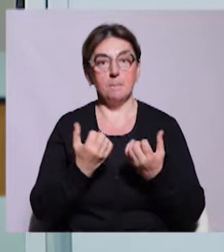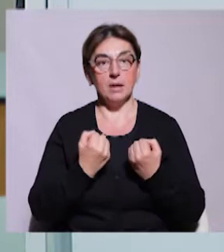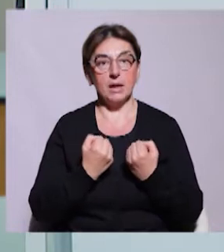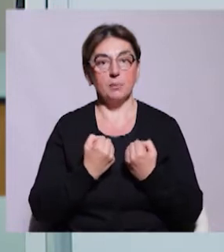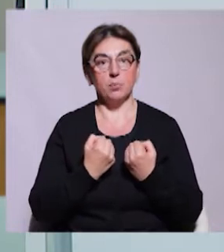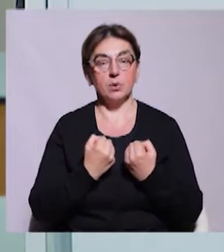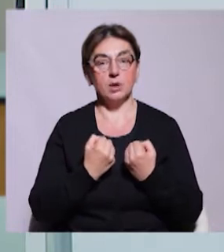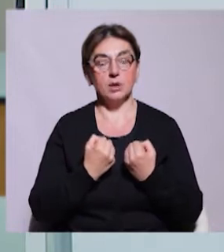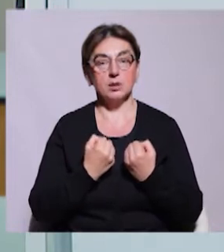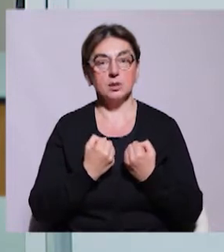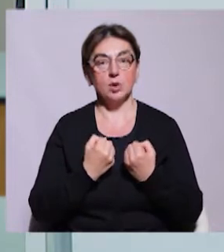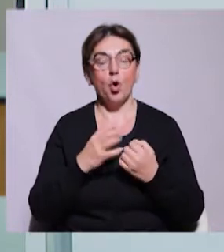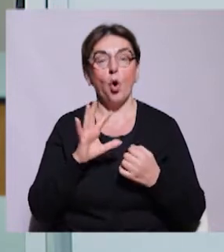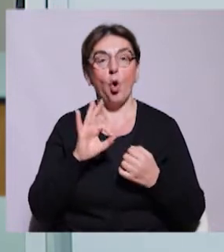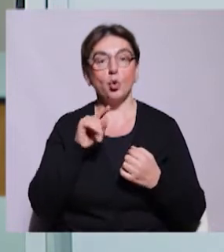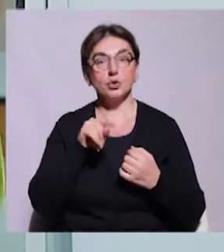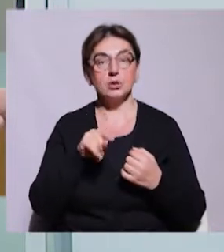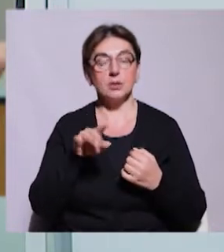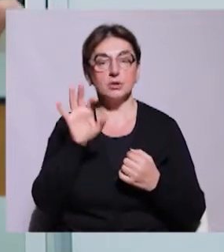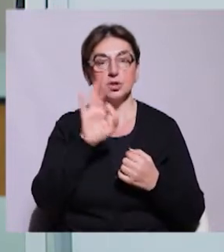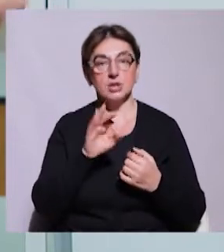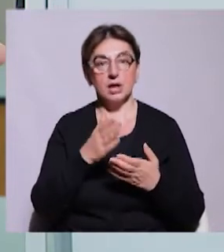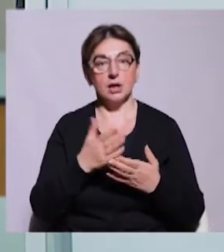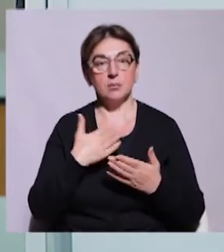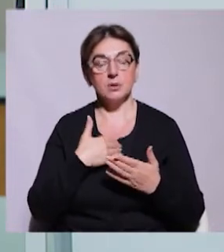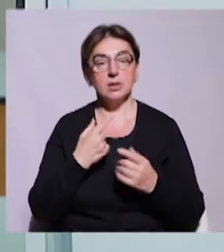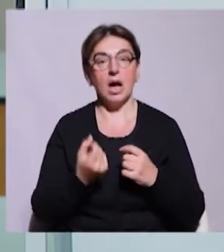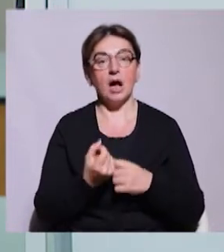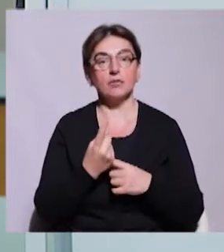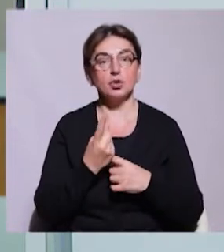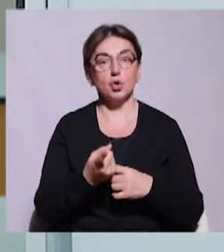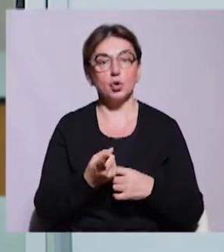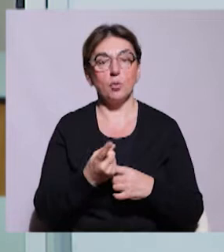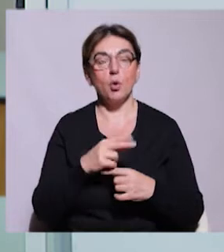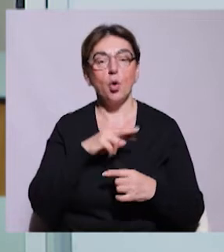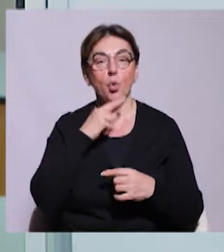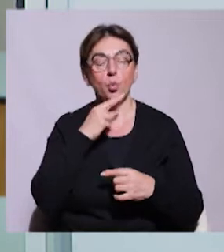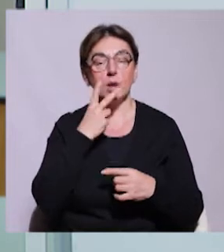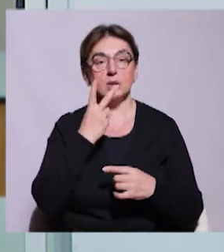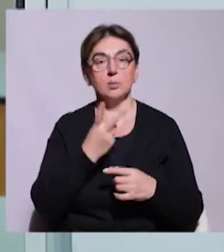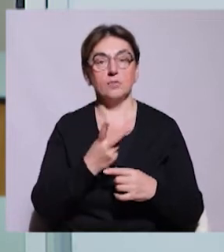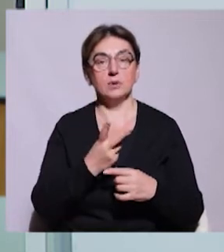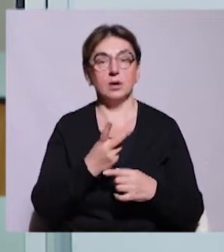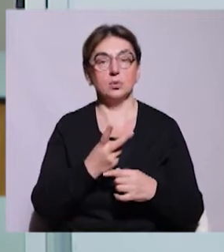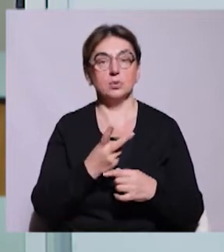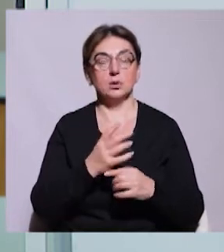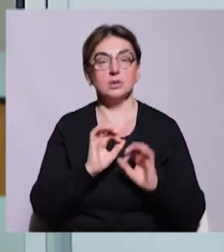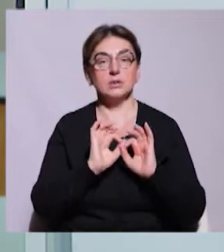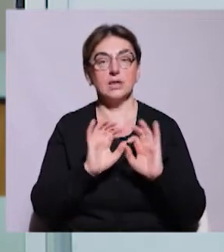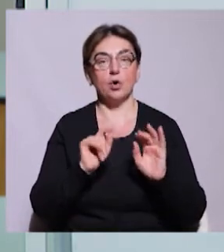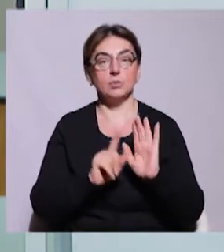დღესდღეობით მიღებული განმარტება, რომელიც ოქსიდებს მოიცავს. მინდა აღვნიშნო, რომ ყურადღება